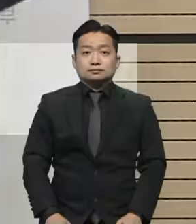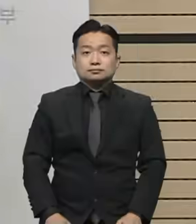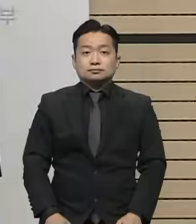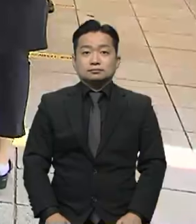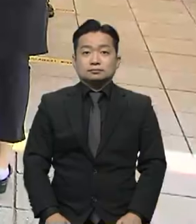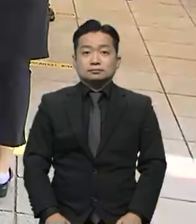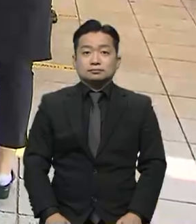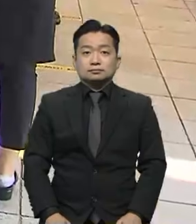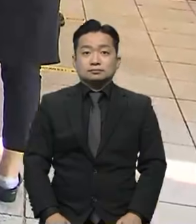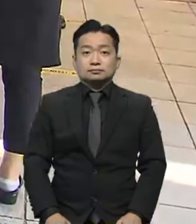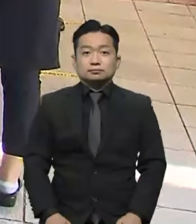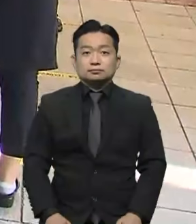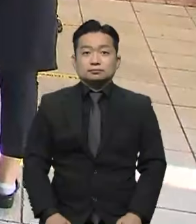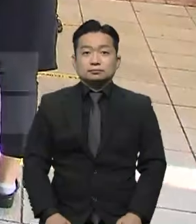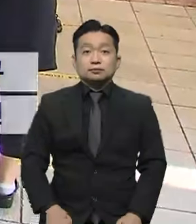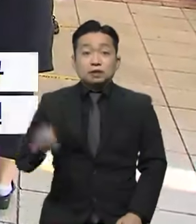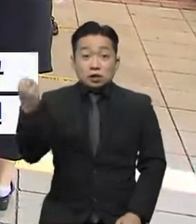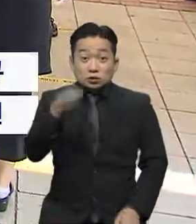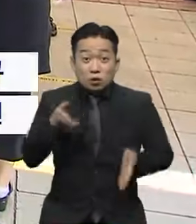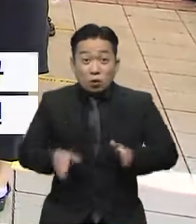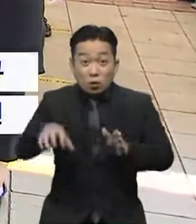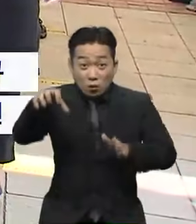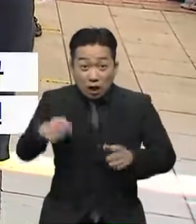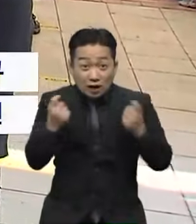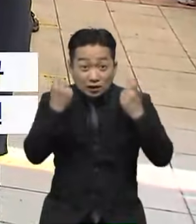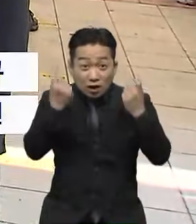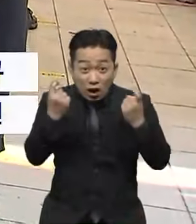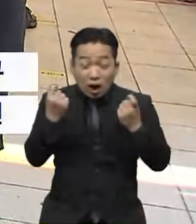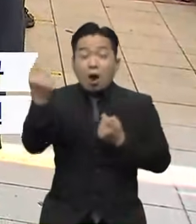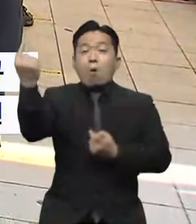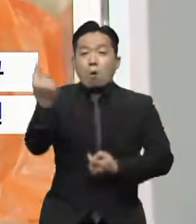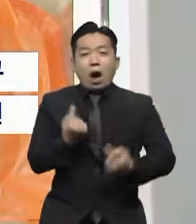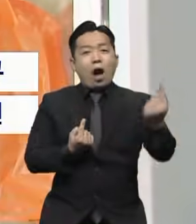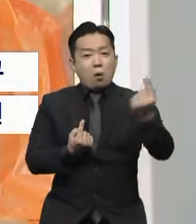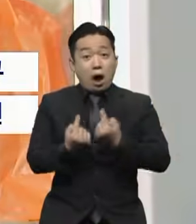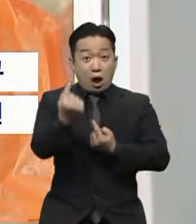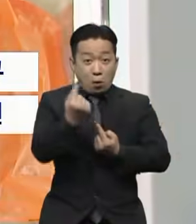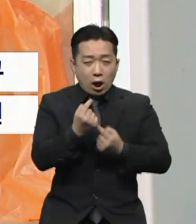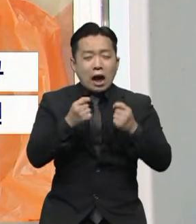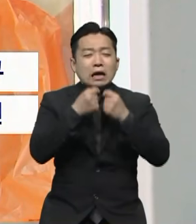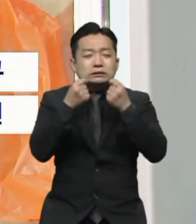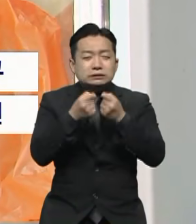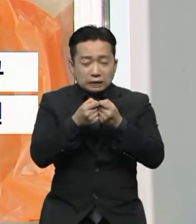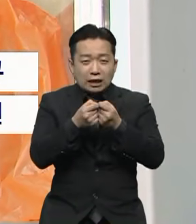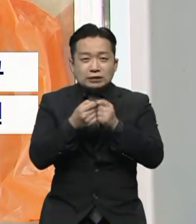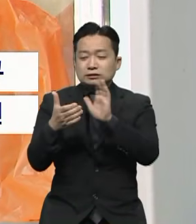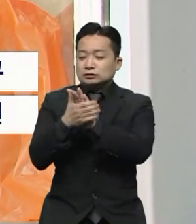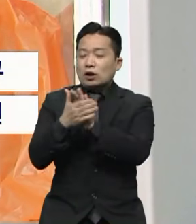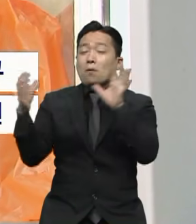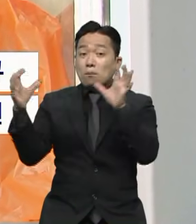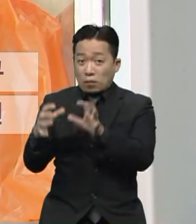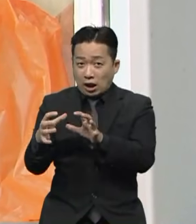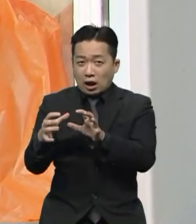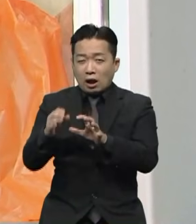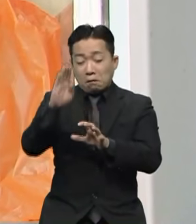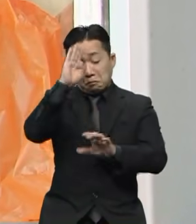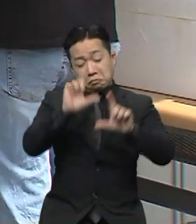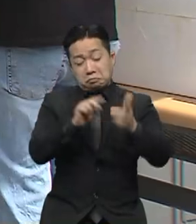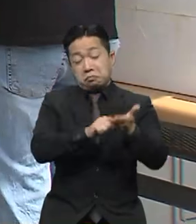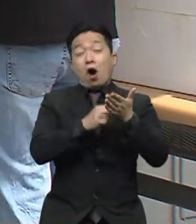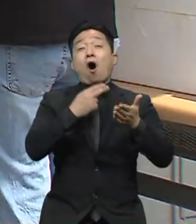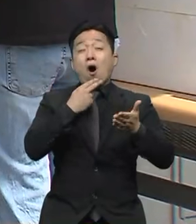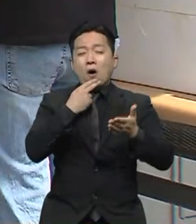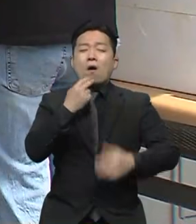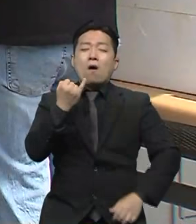드립니다. 또 고향이나 여행지에서 돌아오거나 지인들과 모임을 가진 경우 증상이 없어도 선제